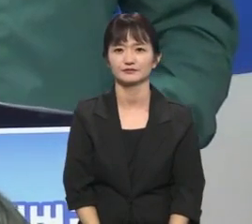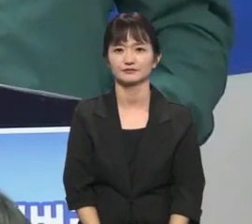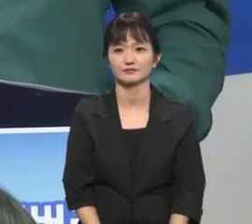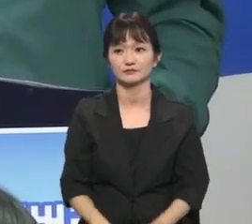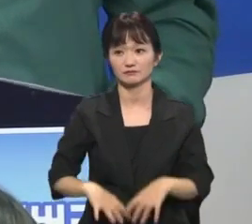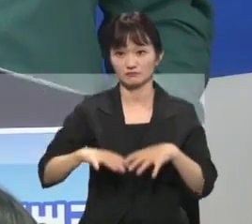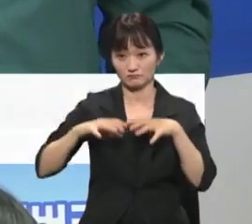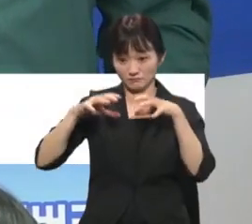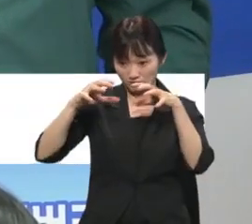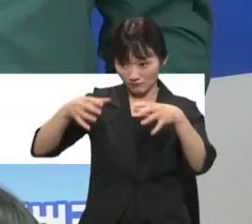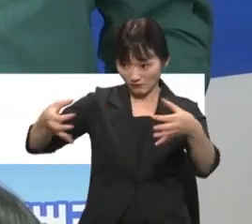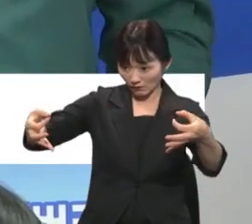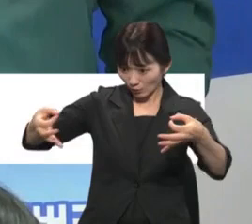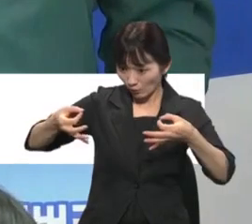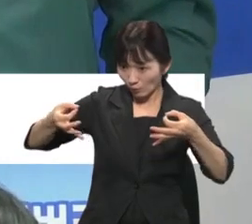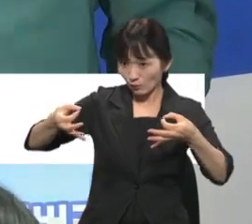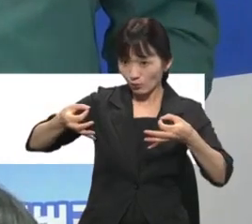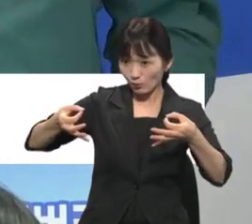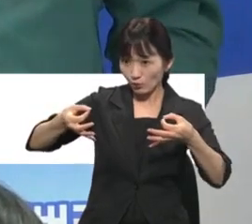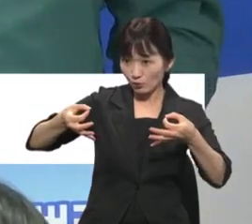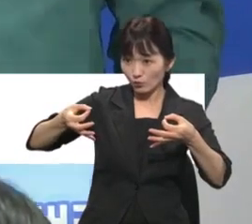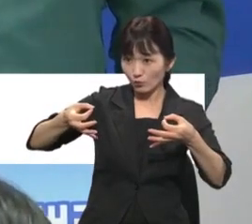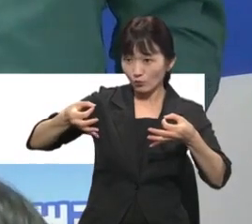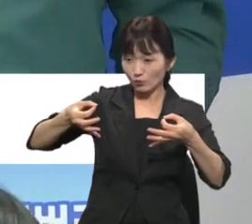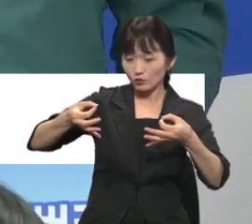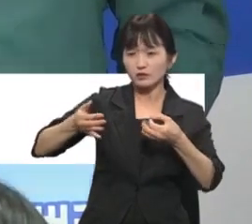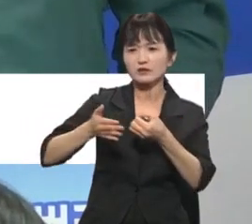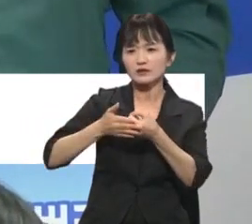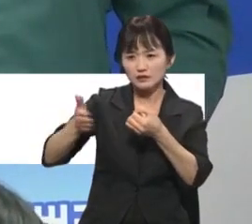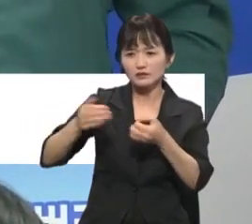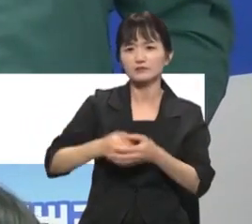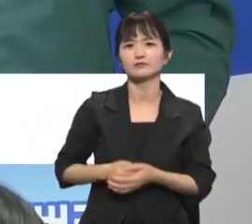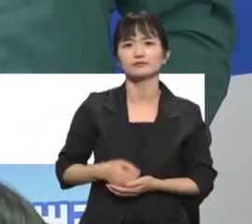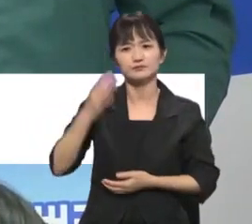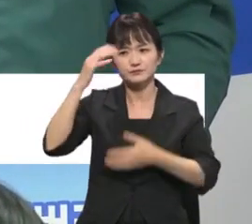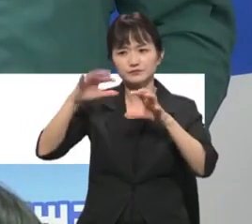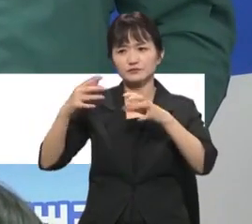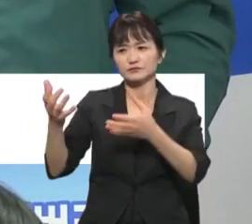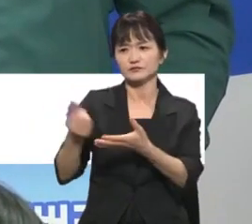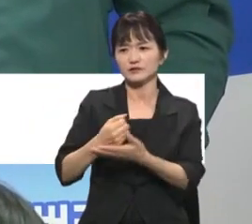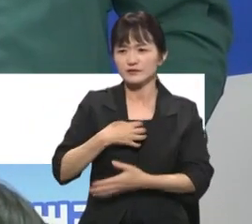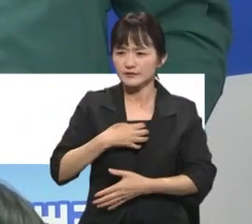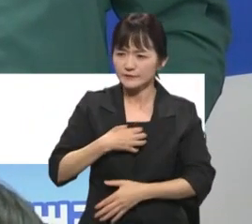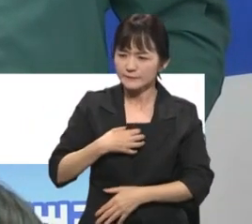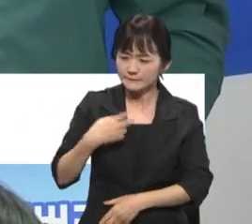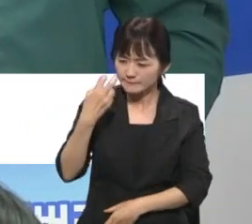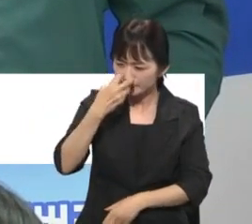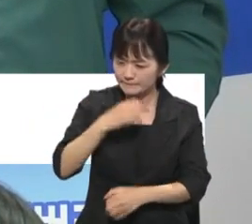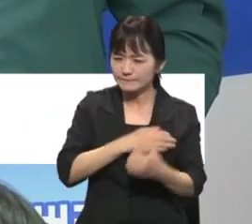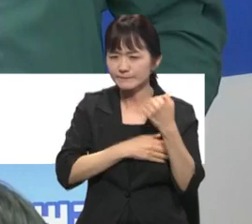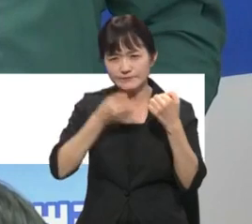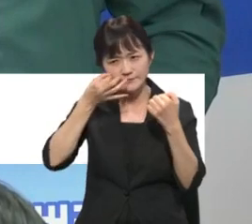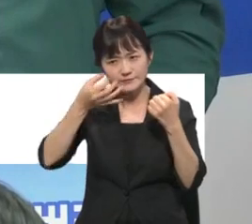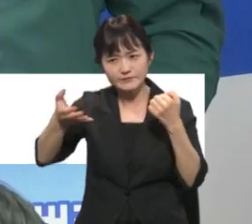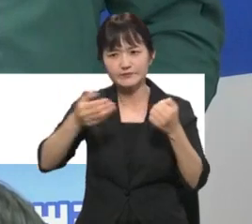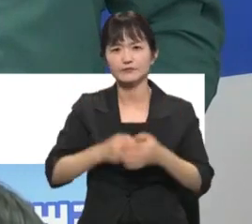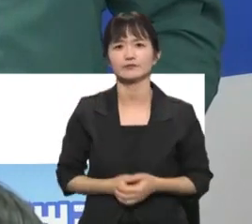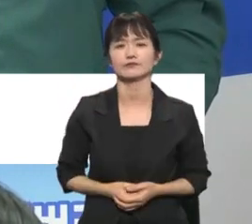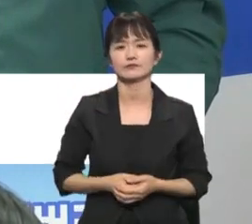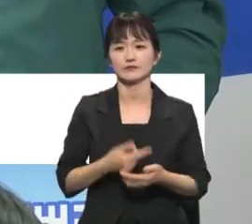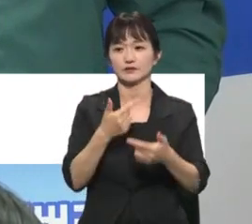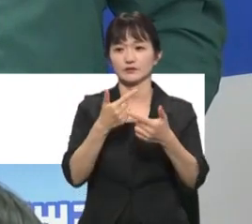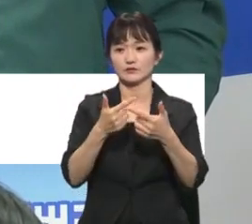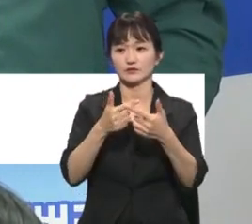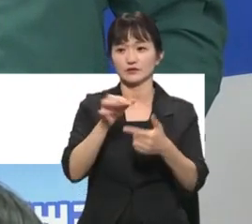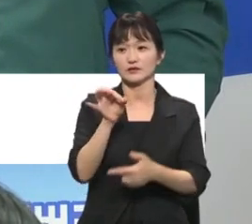전세계 보여주는 그런 시점이라고 생각하기 때문에 오히려 대한민국 갖고 있는 이익이 관리 능력에 대해서 보여줄 수 있고 부산 엑스포에